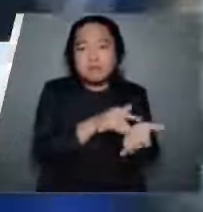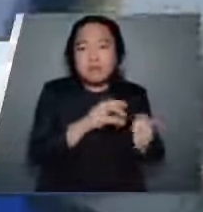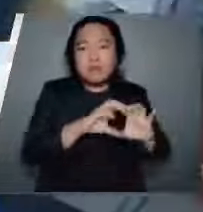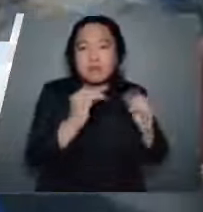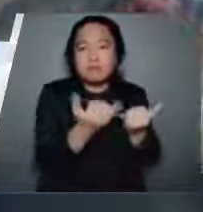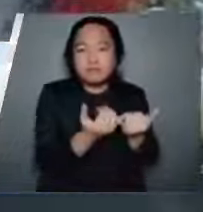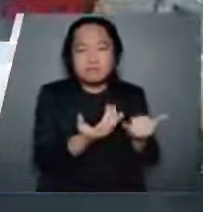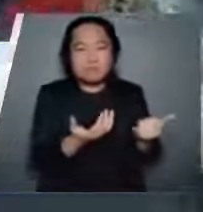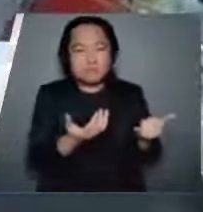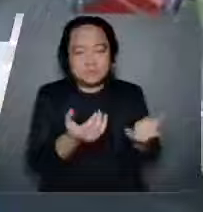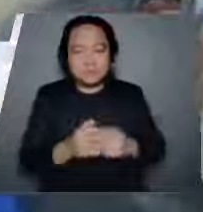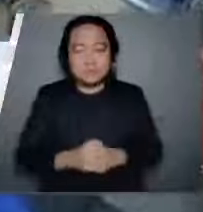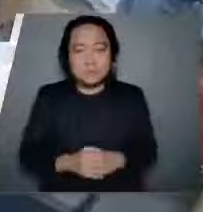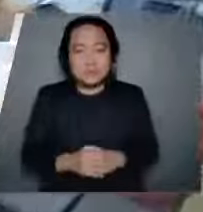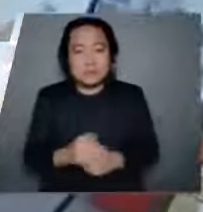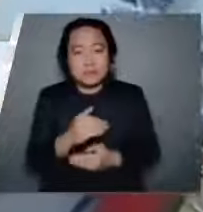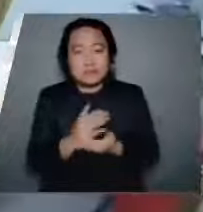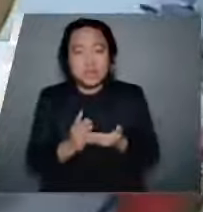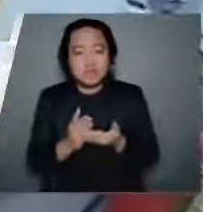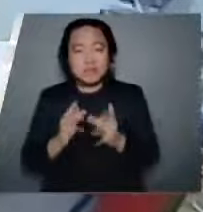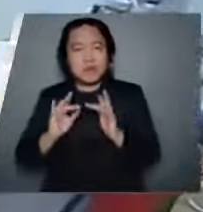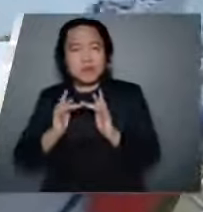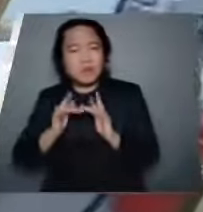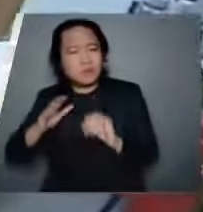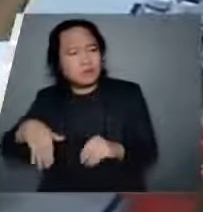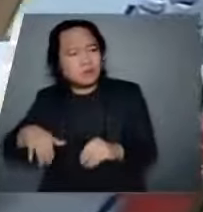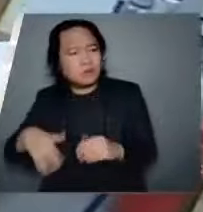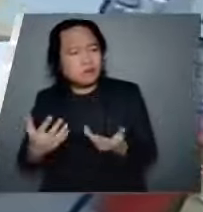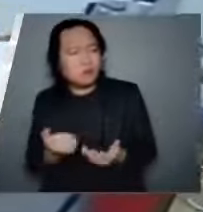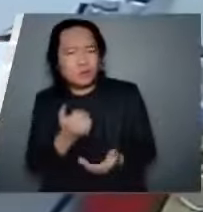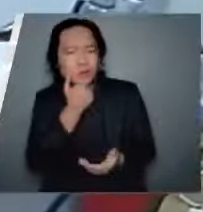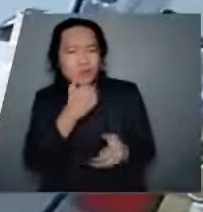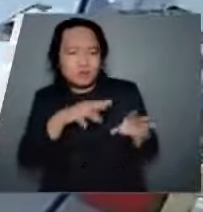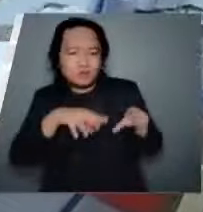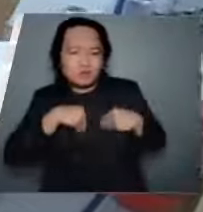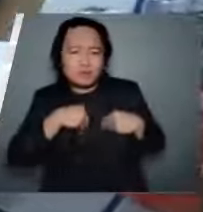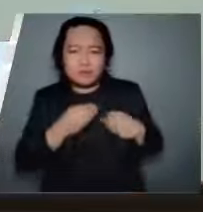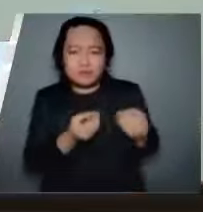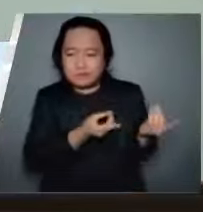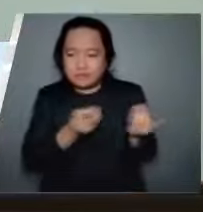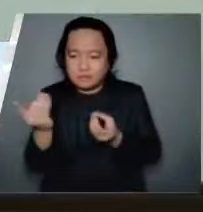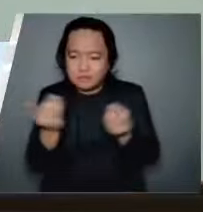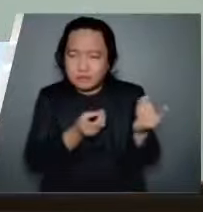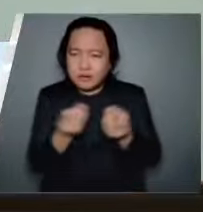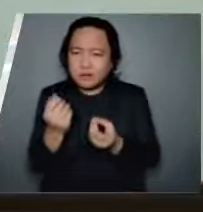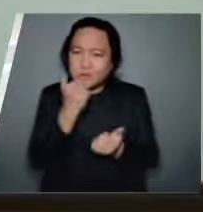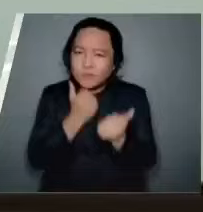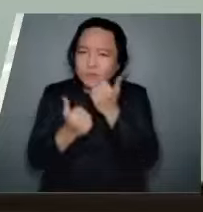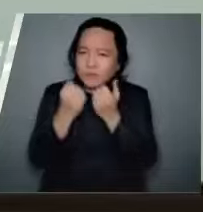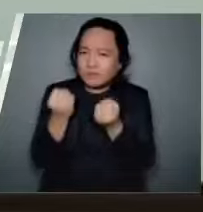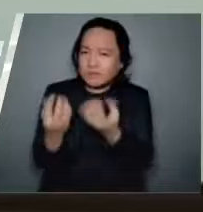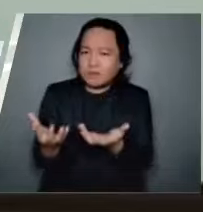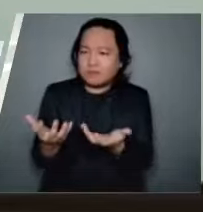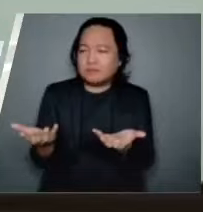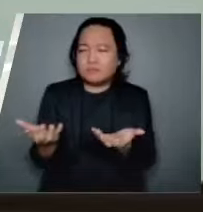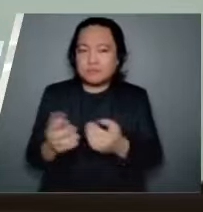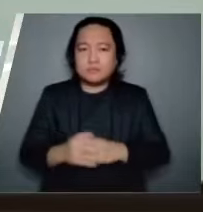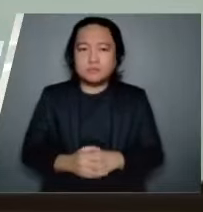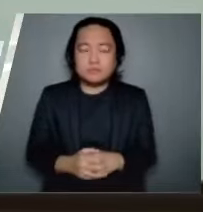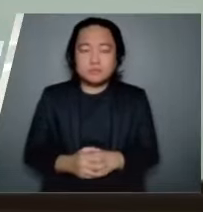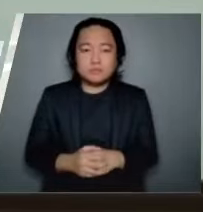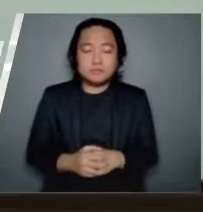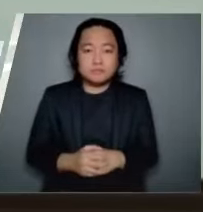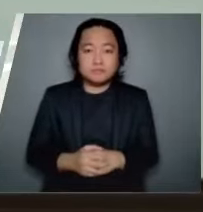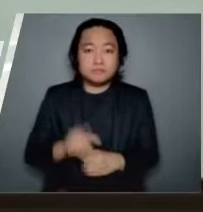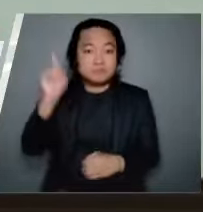ng in-order online, mali-mali raw ang natatanggap pagka-deliver. Ang ginawa niya, nag-create siya ng bogus